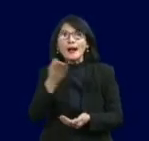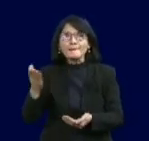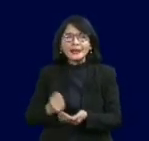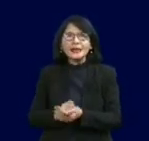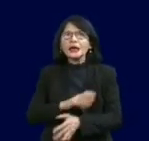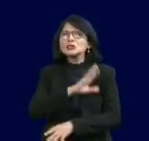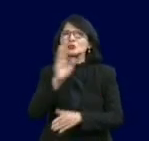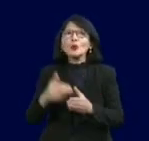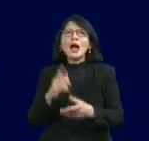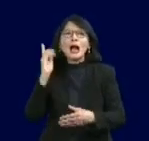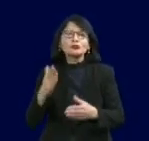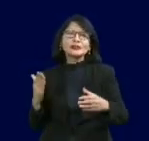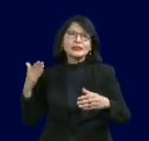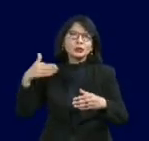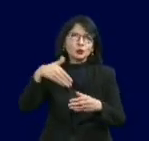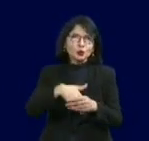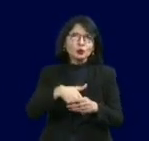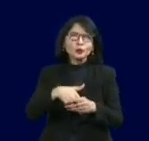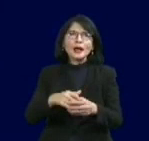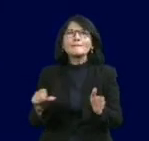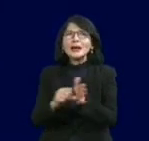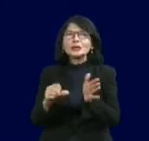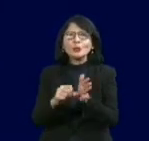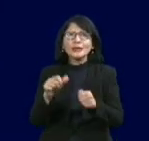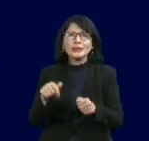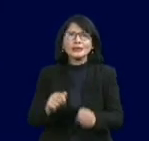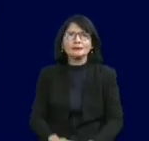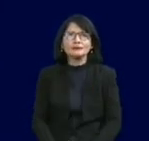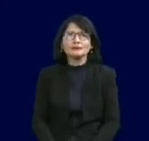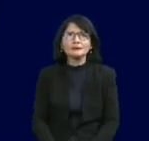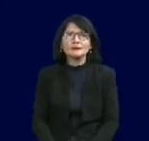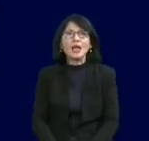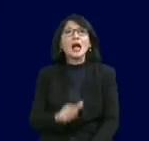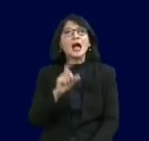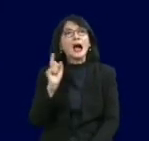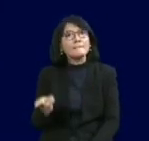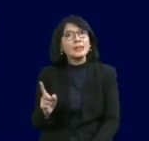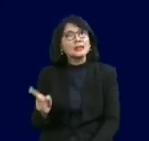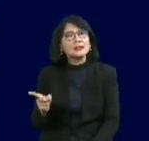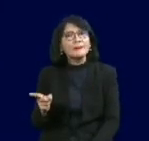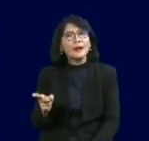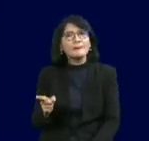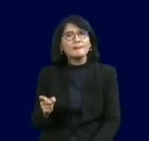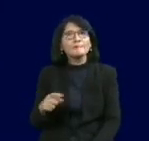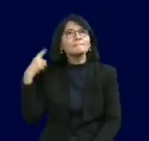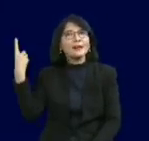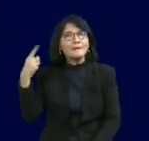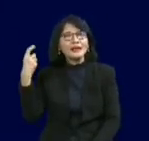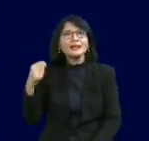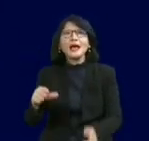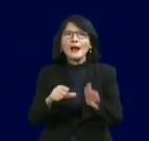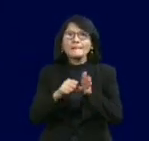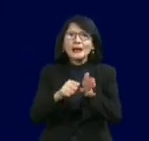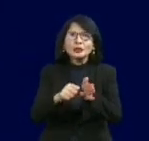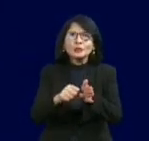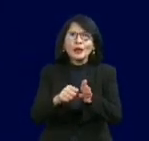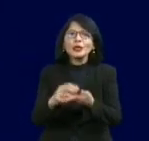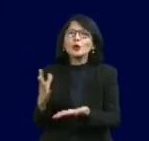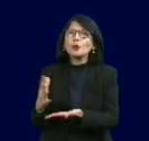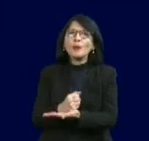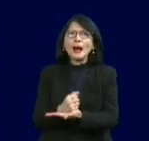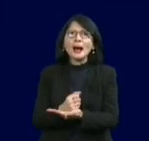di-exclude daripada bantuan ini. Nah, salah satu hal kenapa kita melakukan, pemerintah melakukan bantuan subsidi